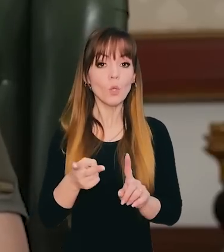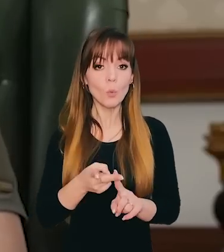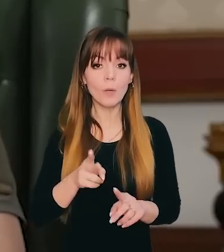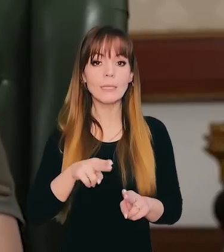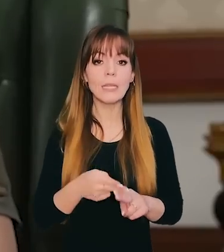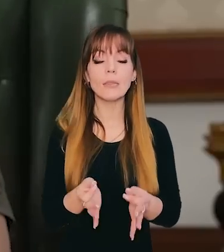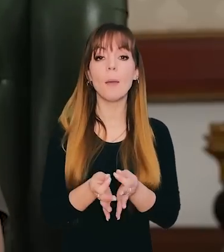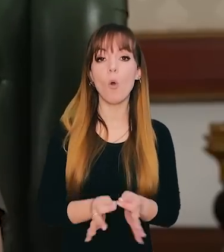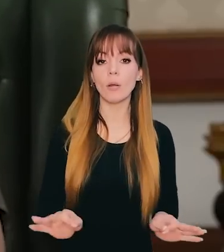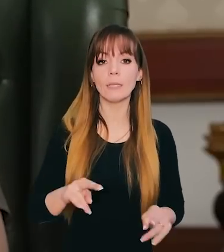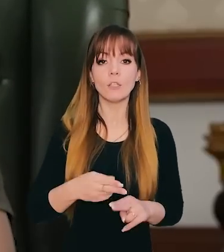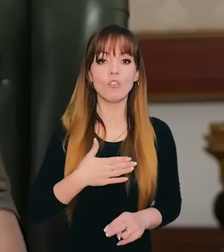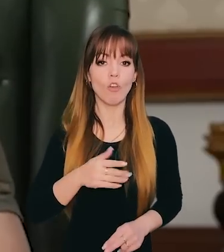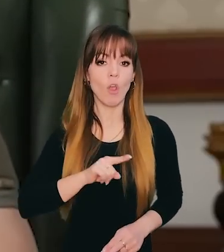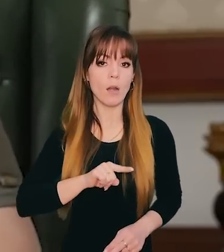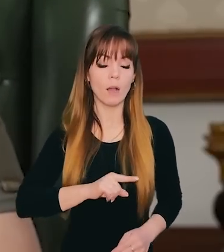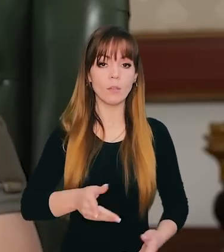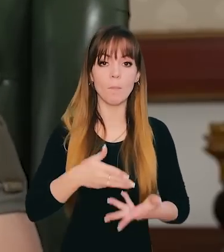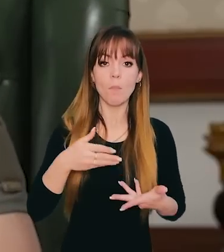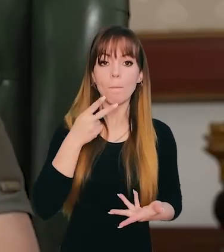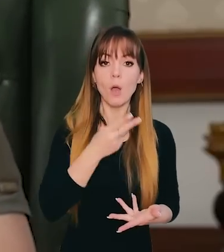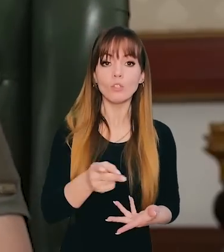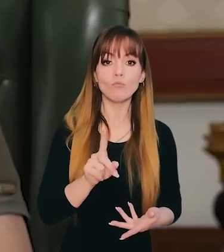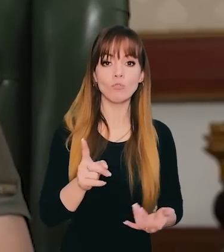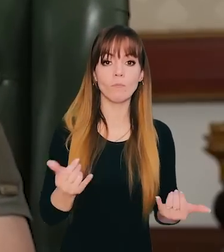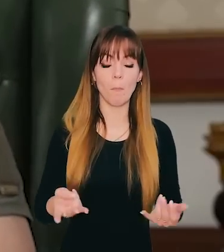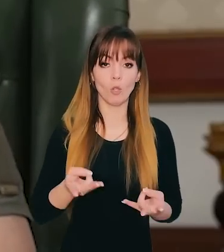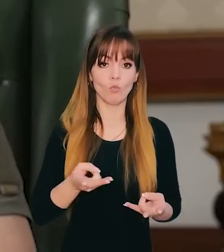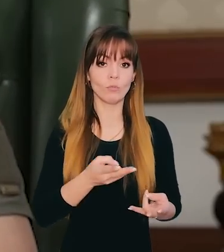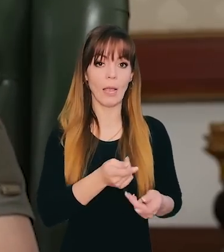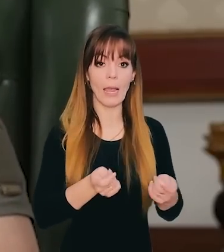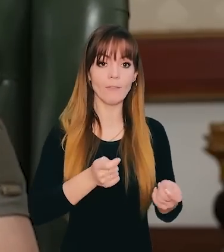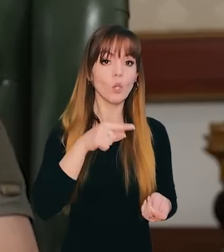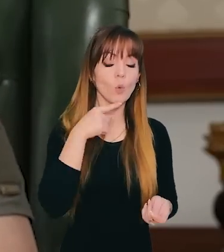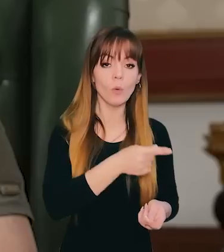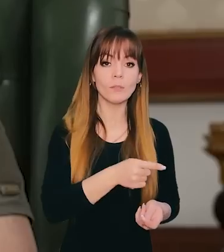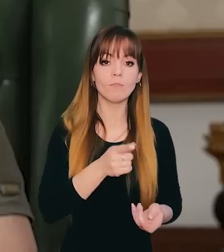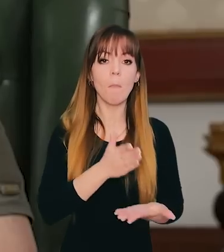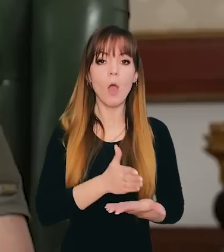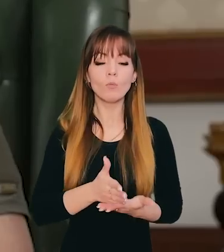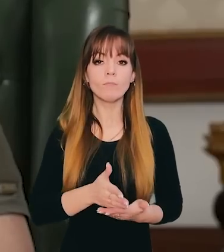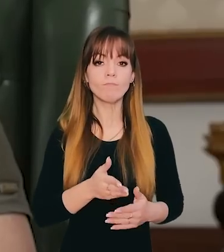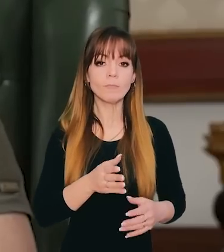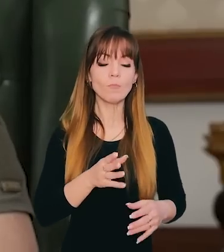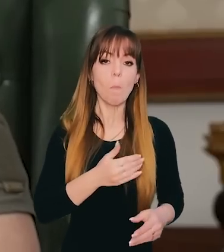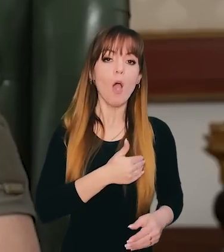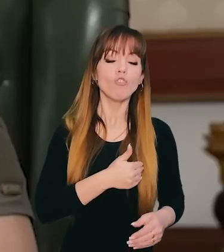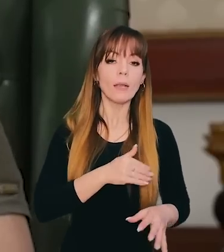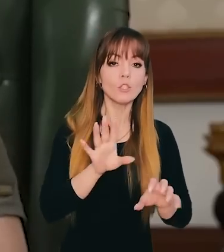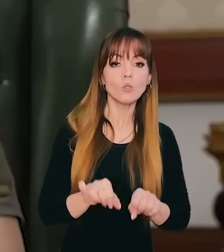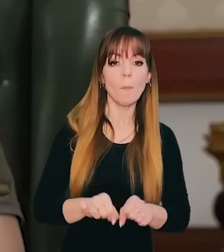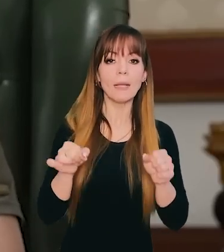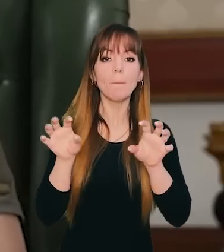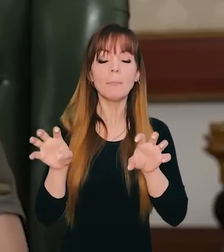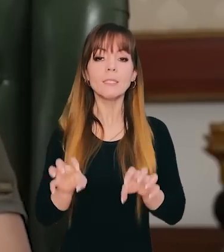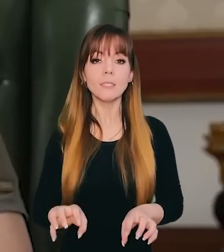друге - це демократія це наш характер ми бачимо що поточні керівники Росії мають нав'язливе бажання